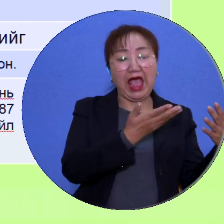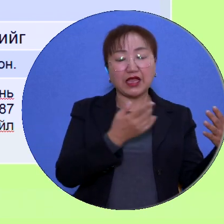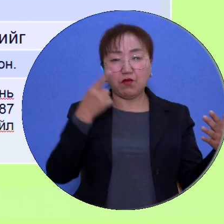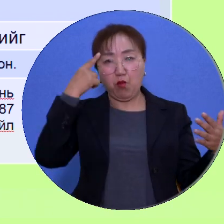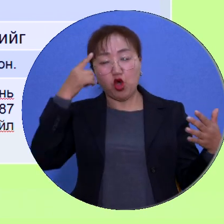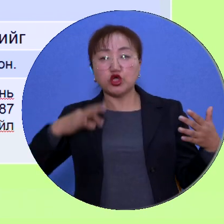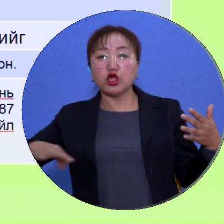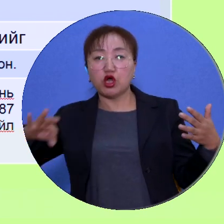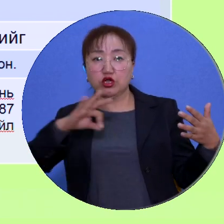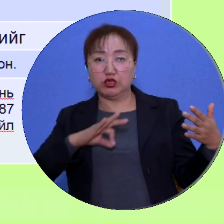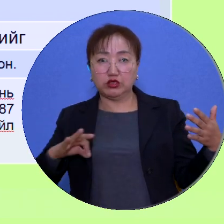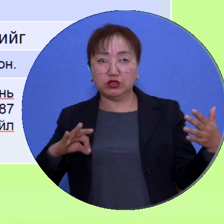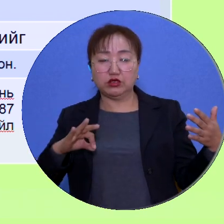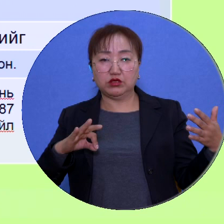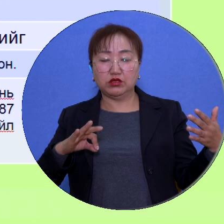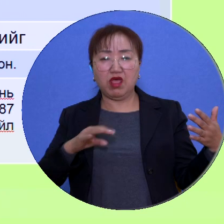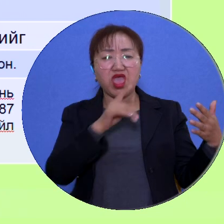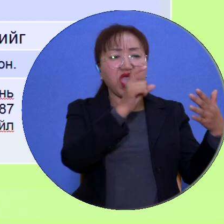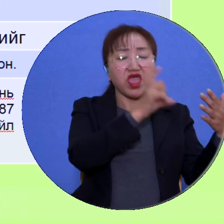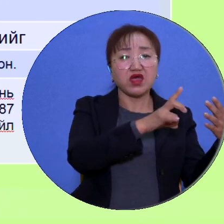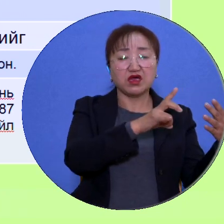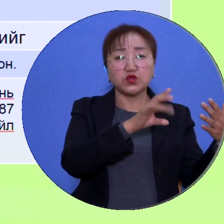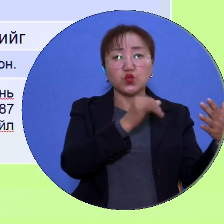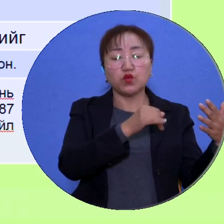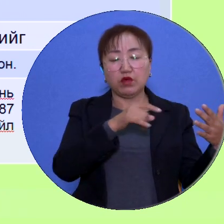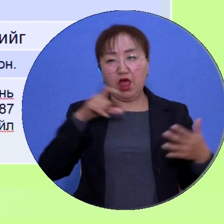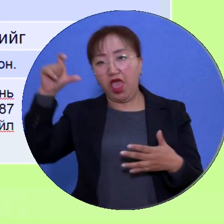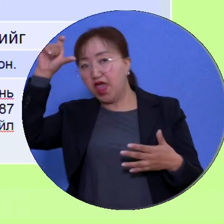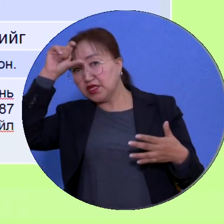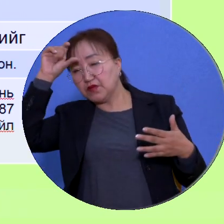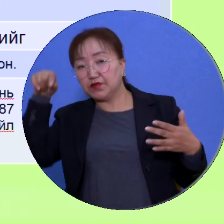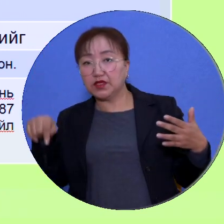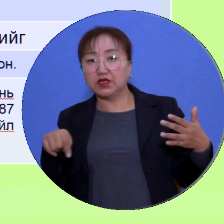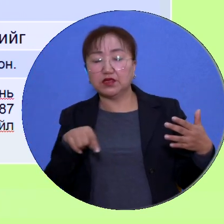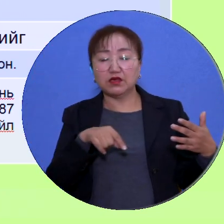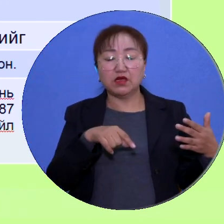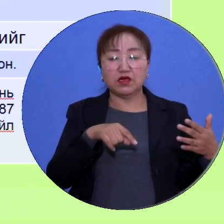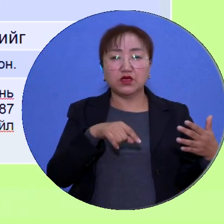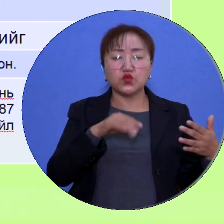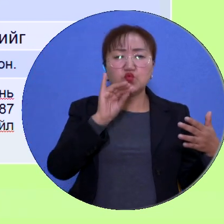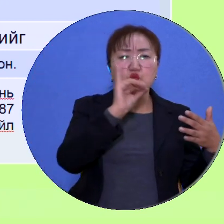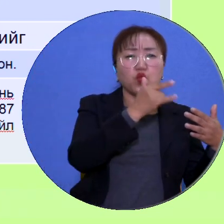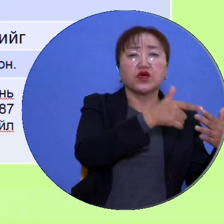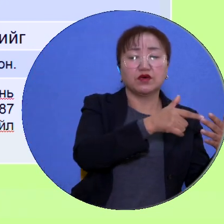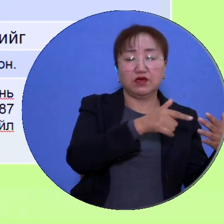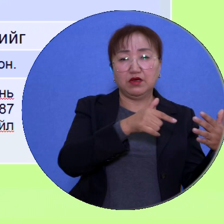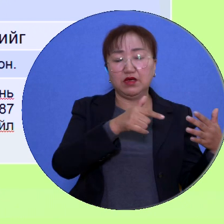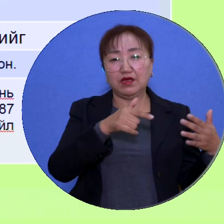དེ དེད དེ དེད